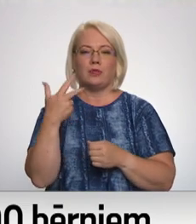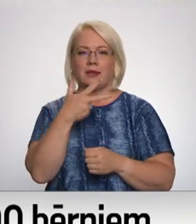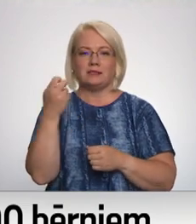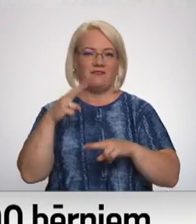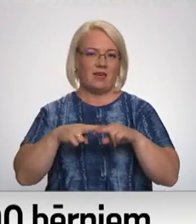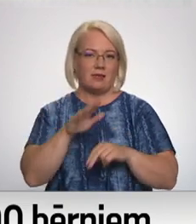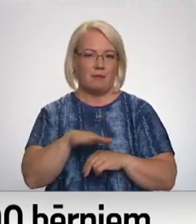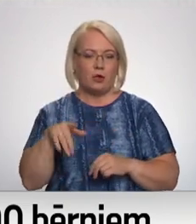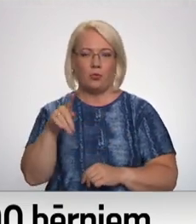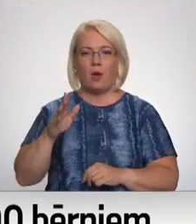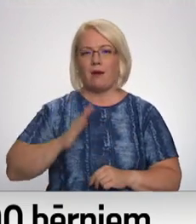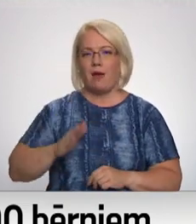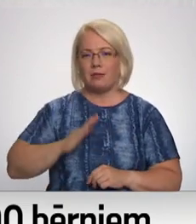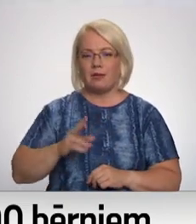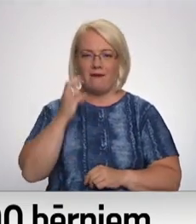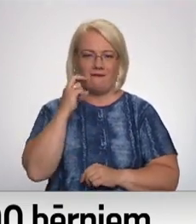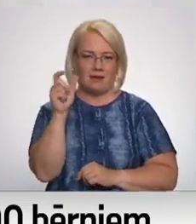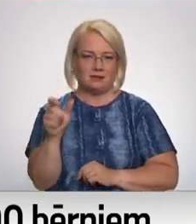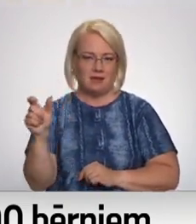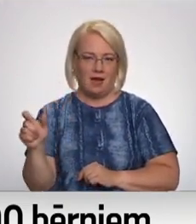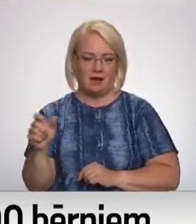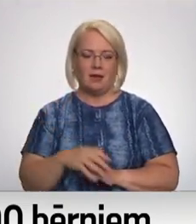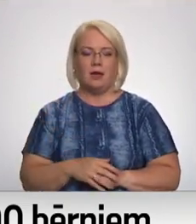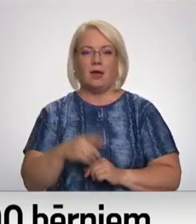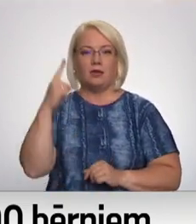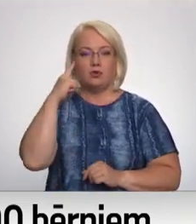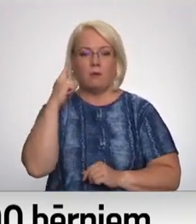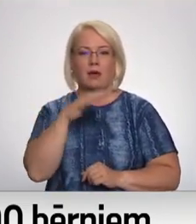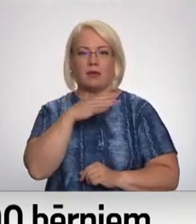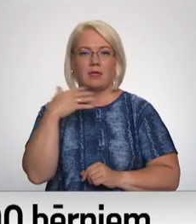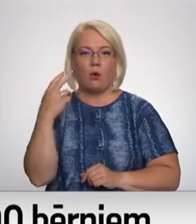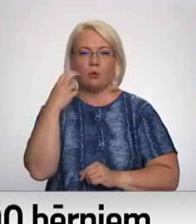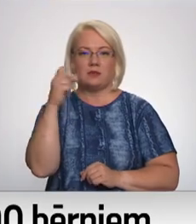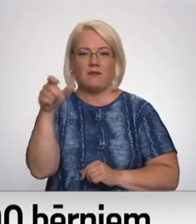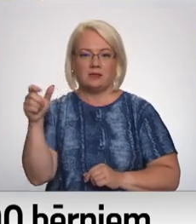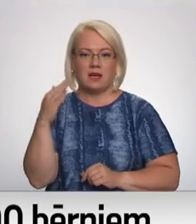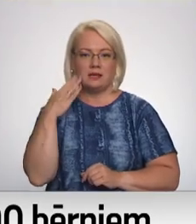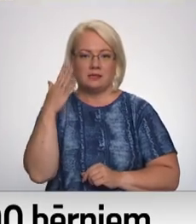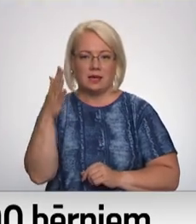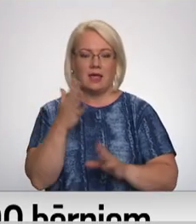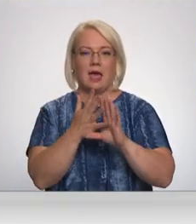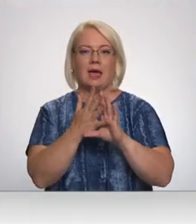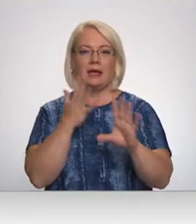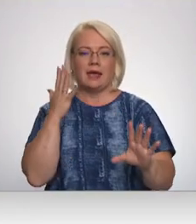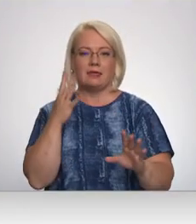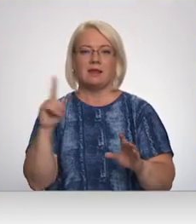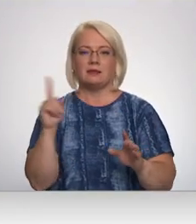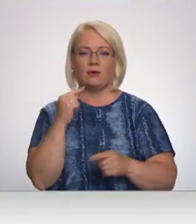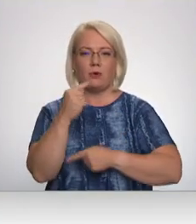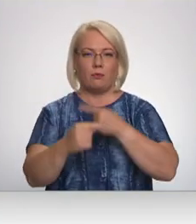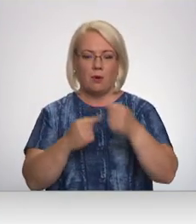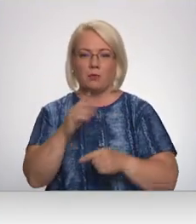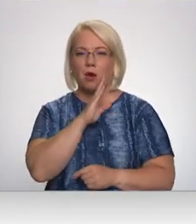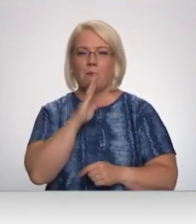arī ļoti gaidīja vietējo bērnu vecāki. Domāju, ka ļoti daudz vecāki cerēja, ka viņi tur tiks. Rindas ir aktuālas, jo es zinu mammas,